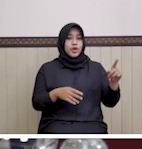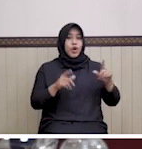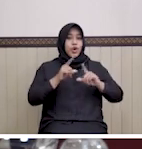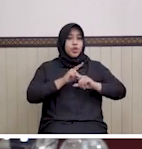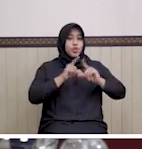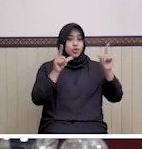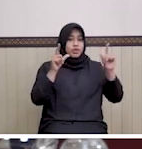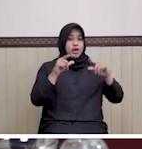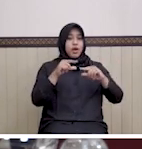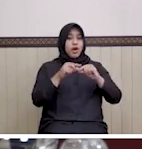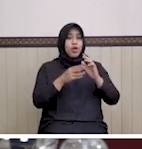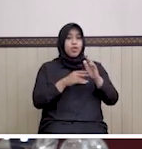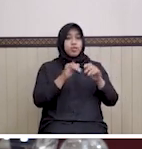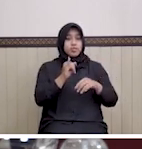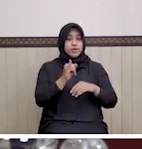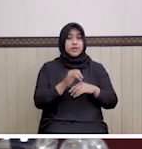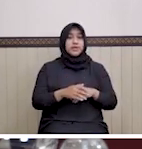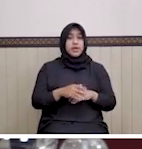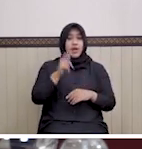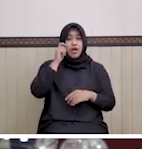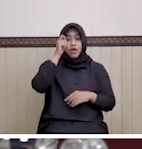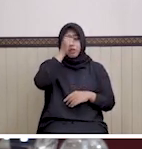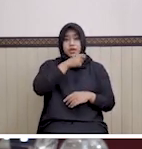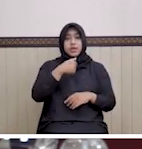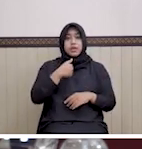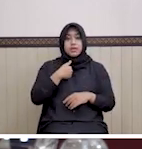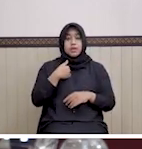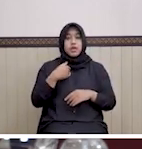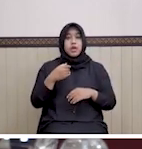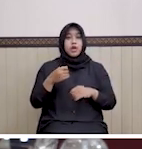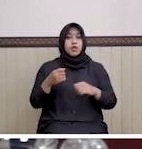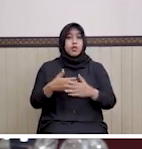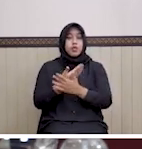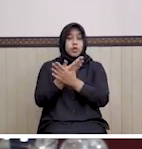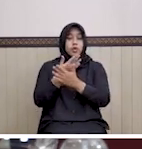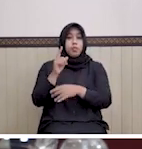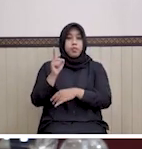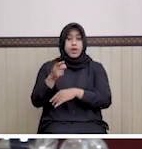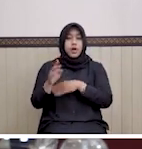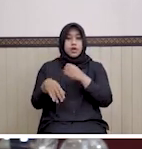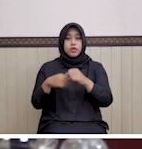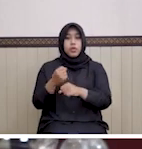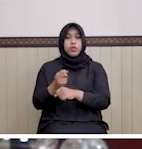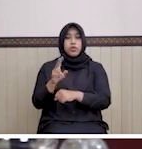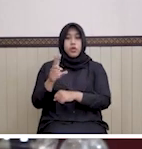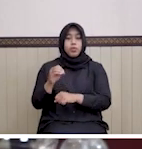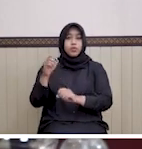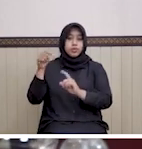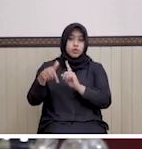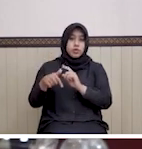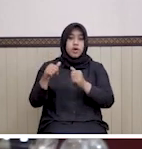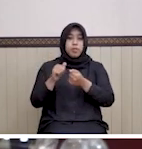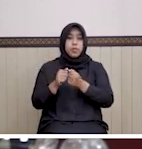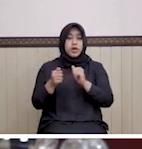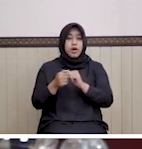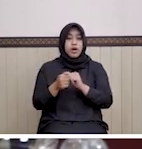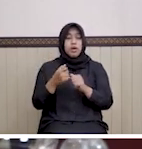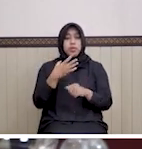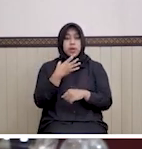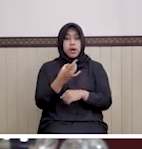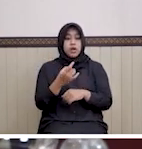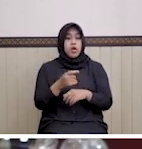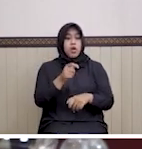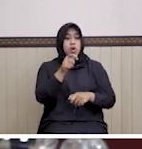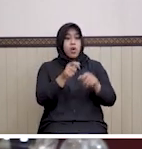hahaha hahaha mengucapkan Kidul tahun 2017 2017 perkara-perkara menarik